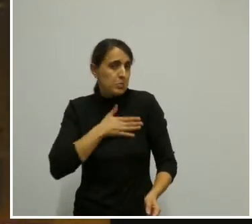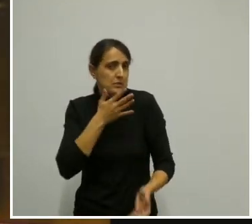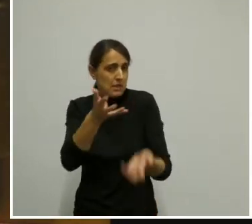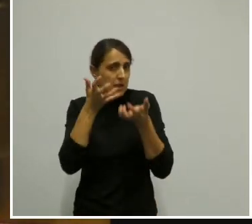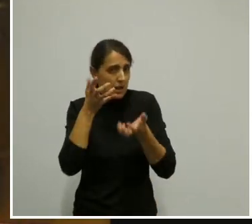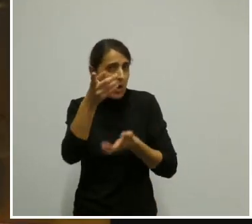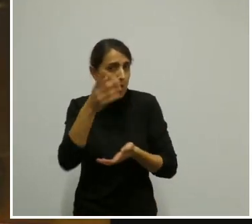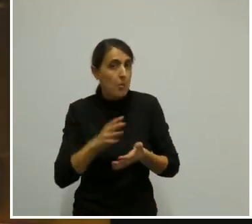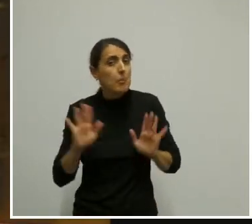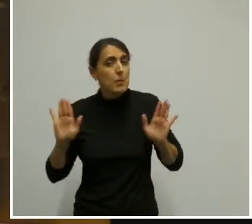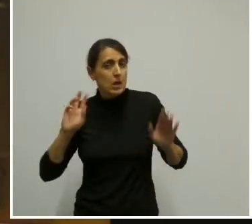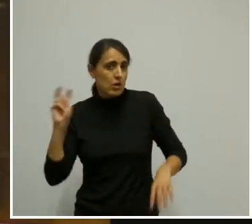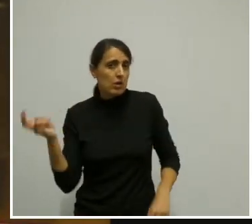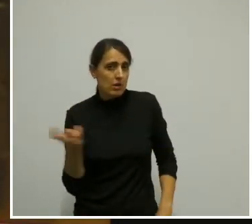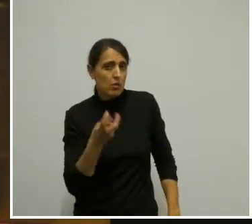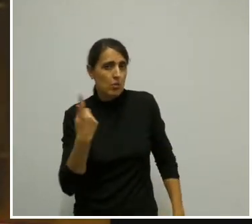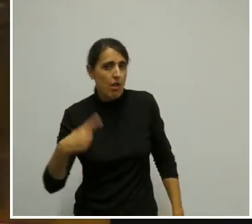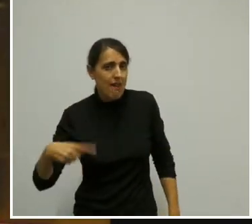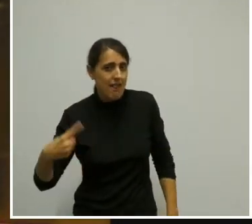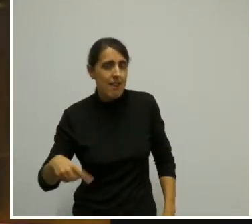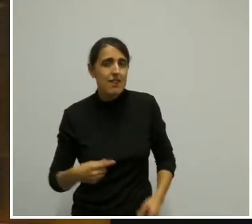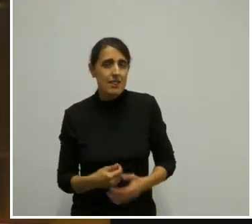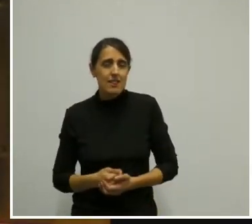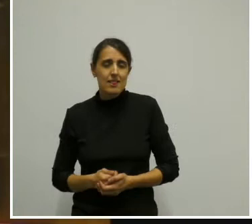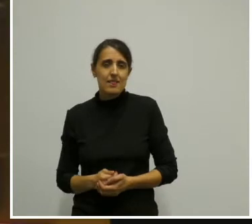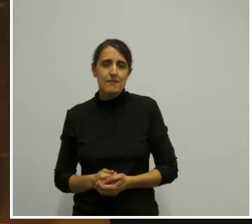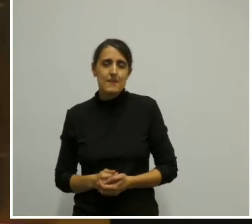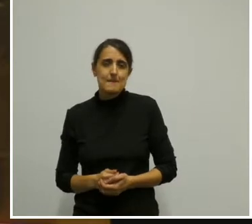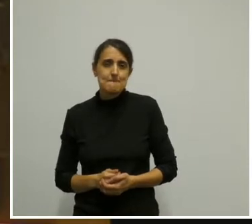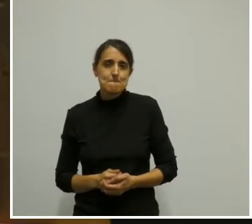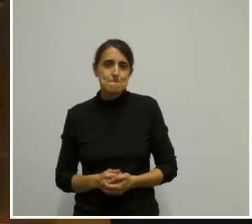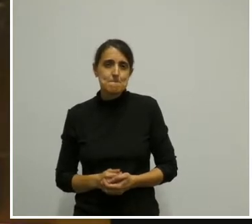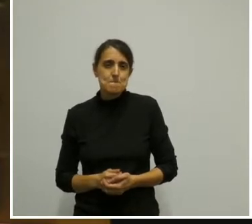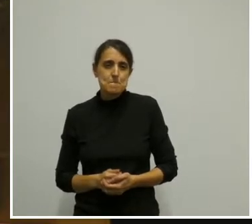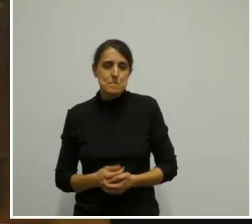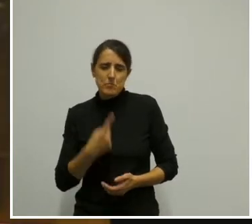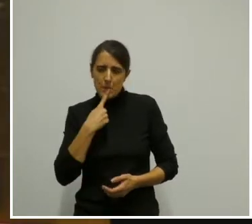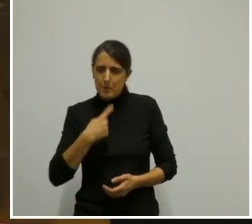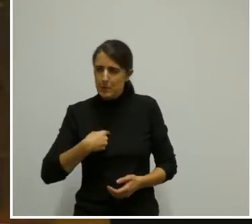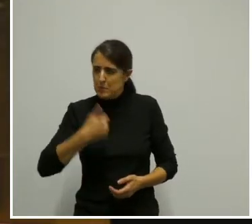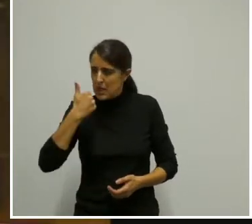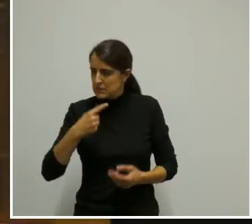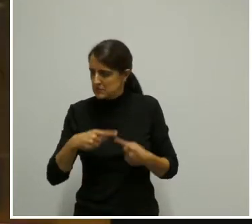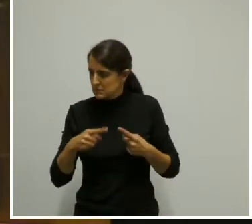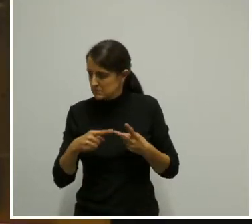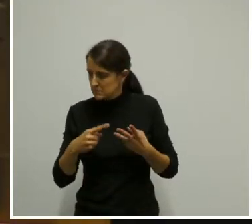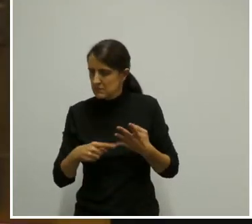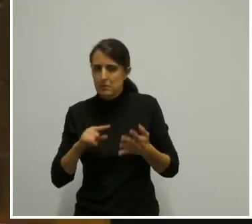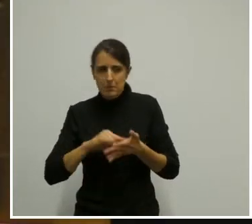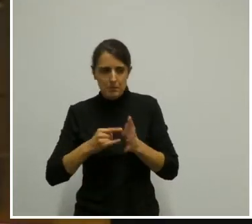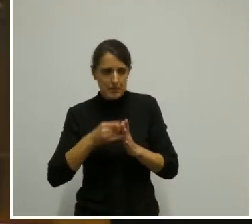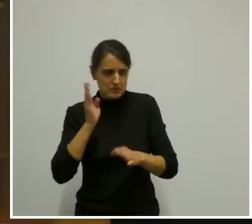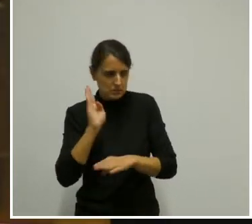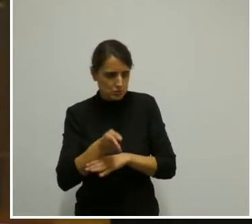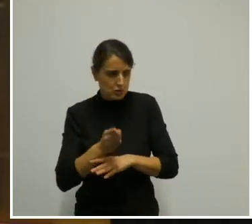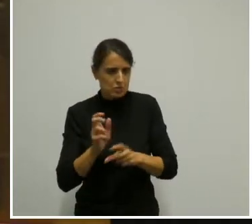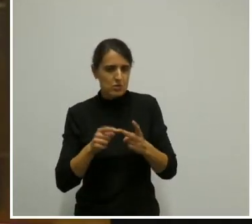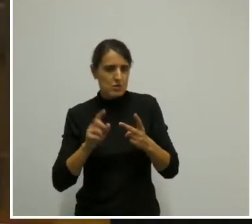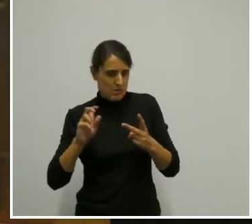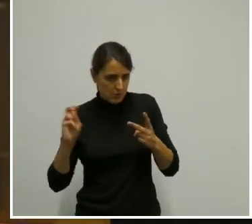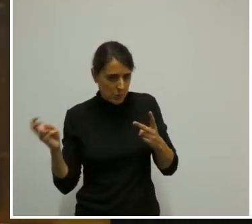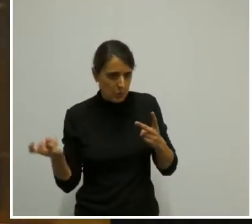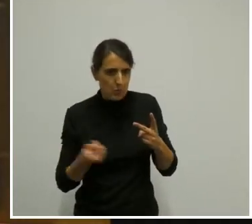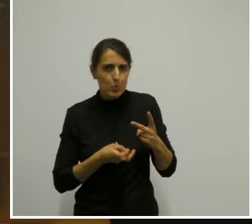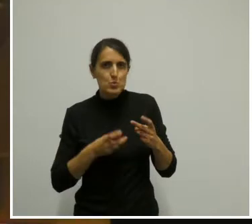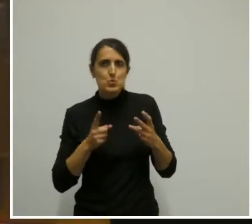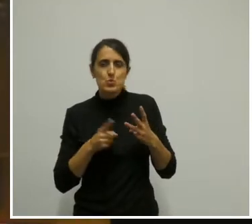però tenen. D'acord? Què m'has preguntat? La de xoc, hi ha recursos,